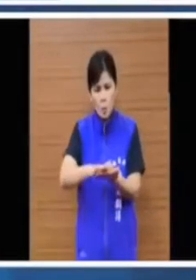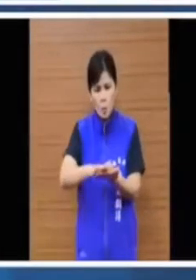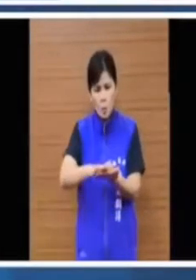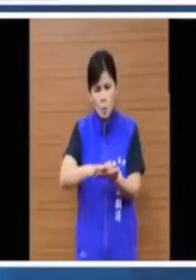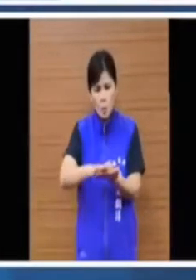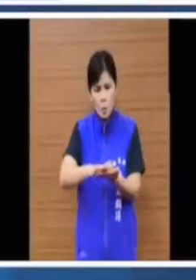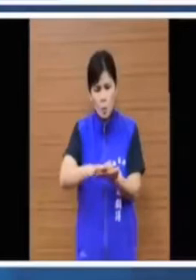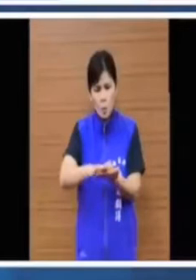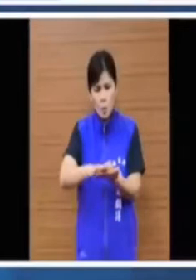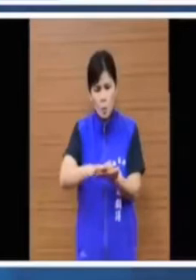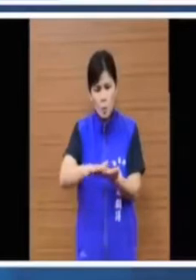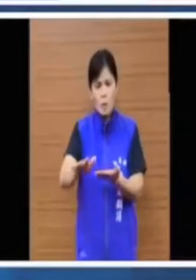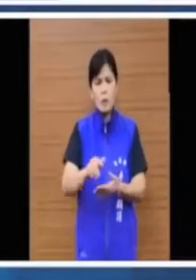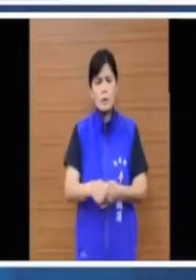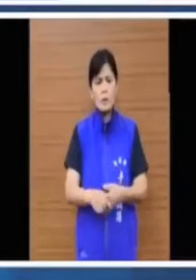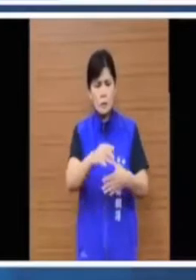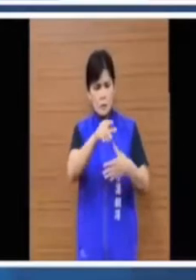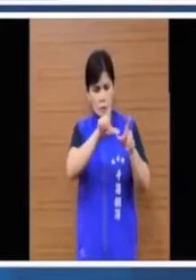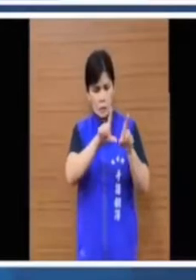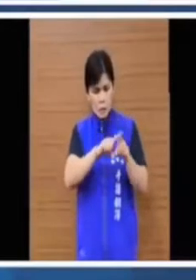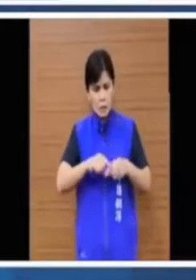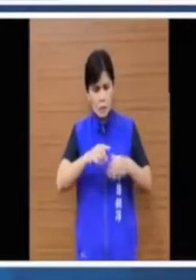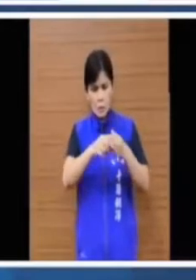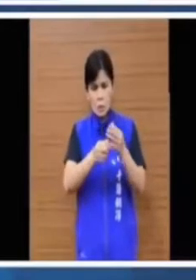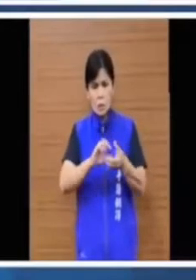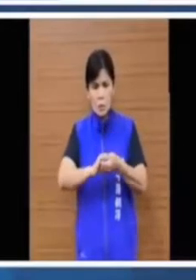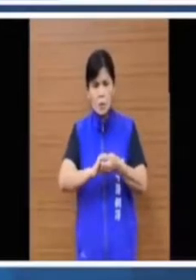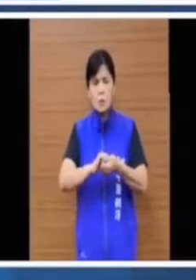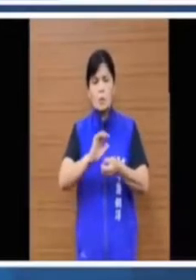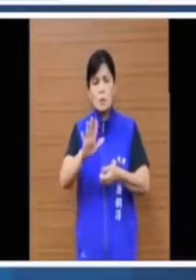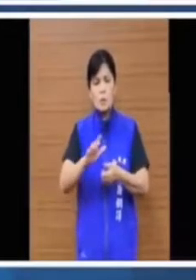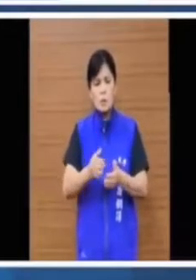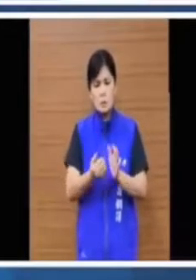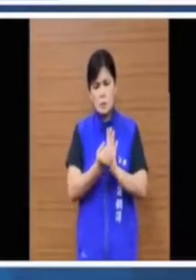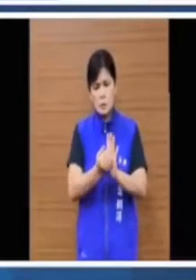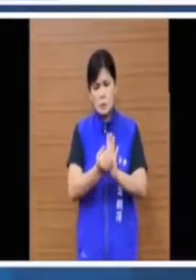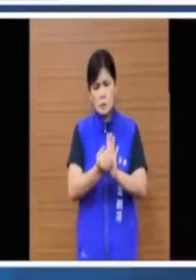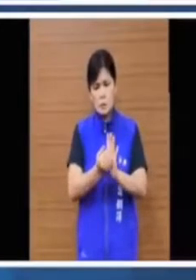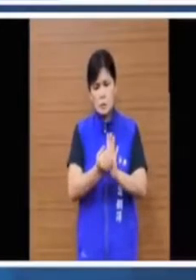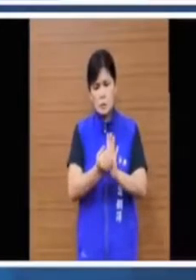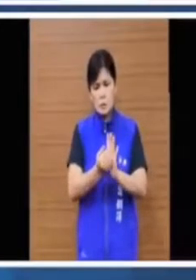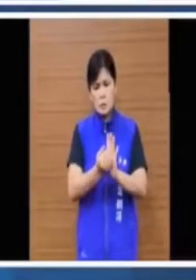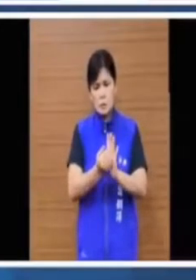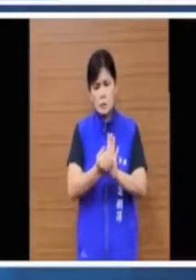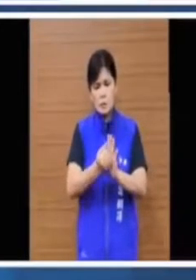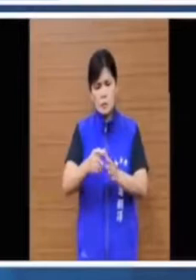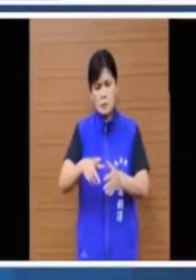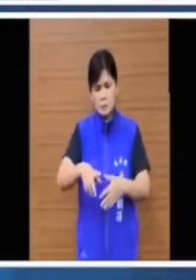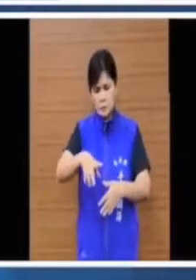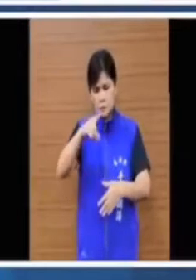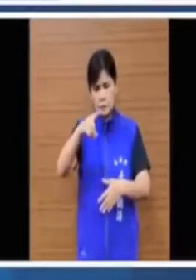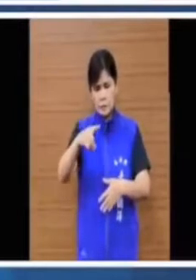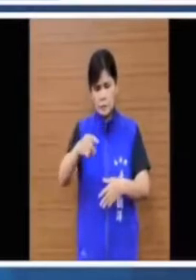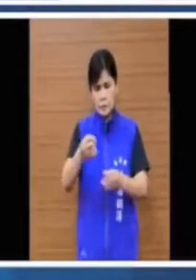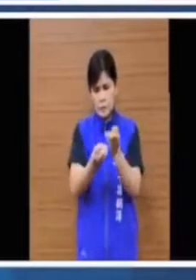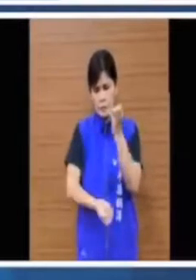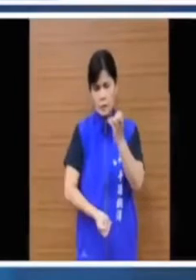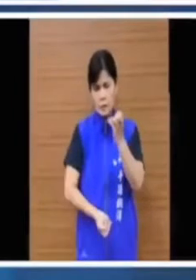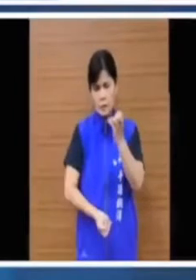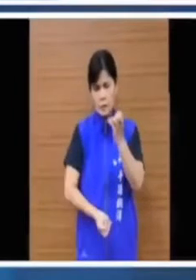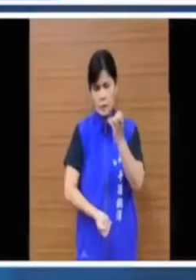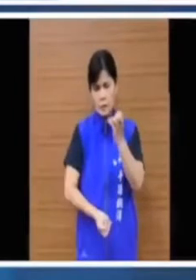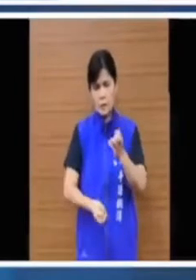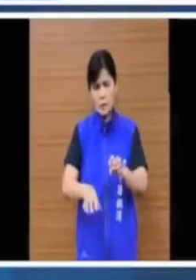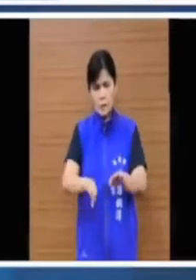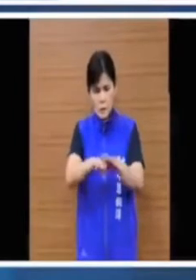定的这个防疫的第一线来先行施